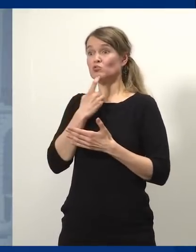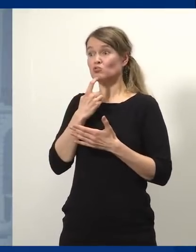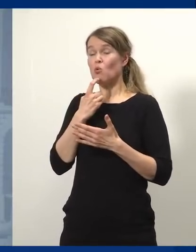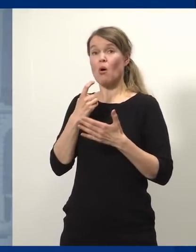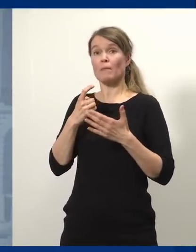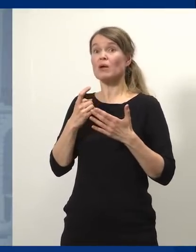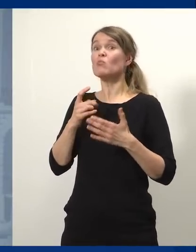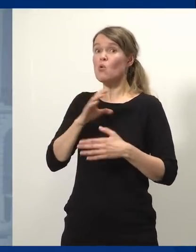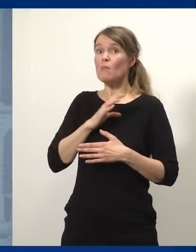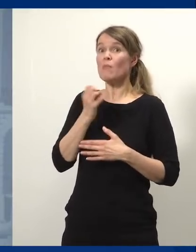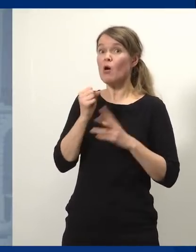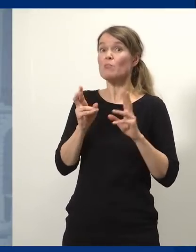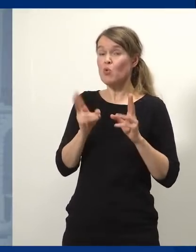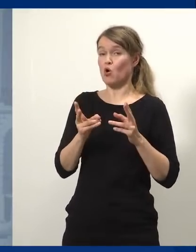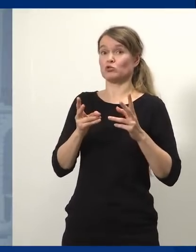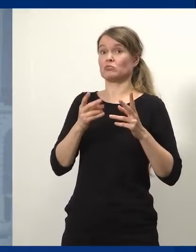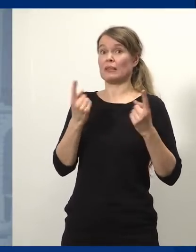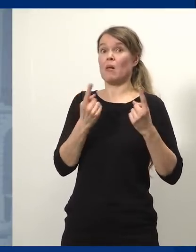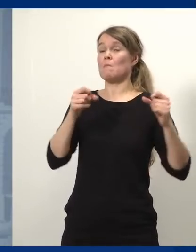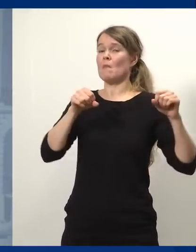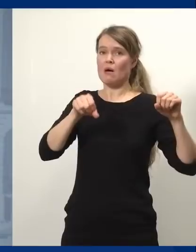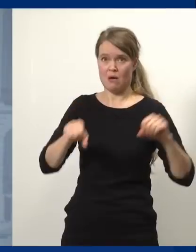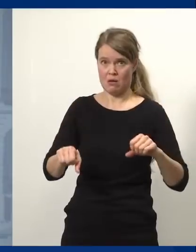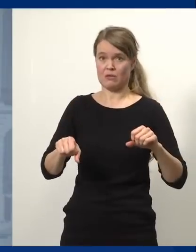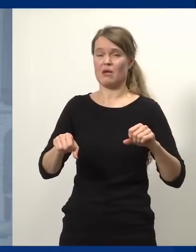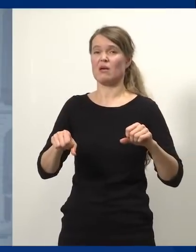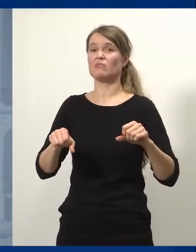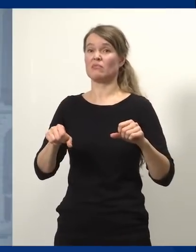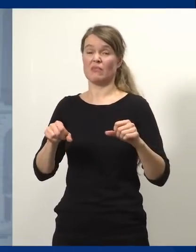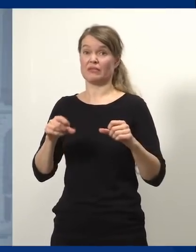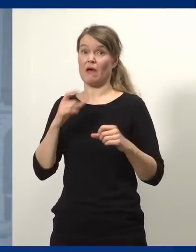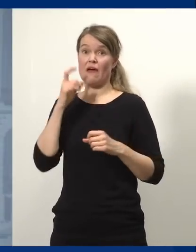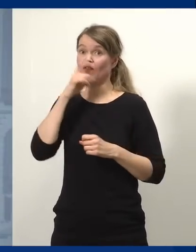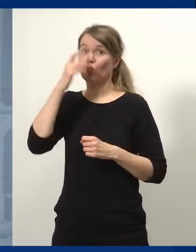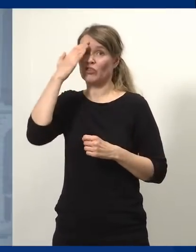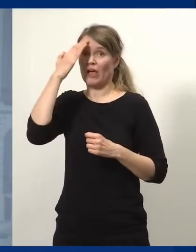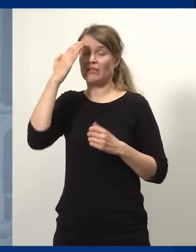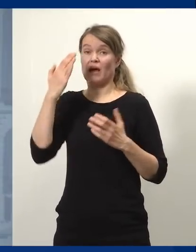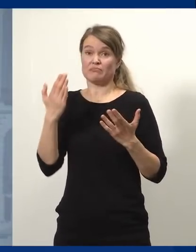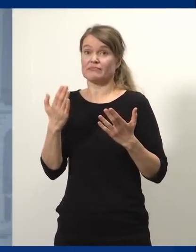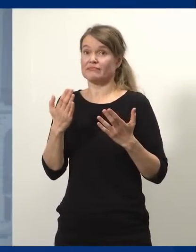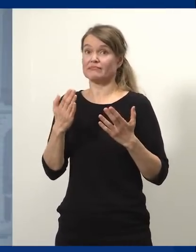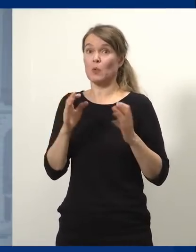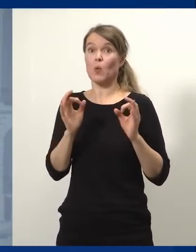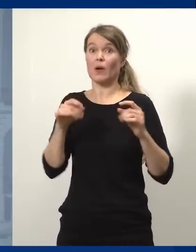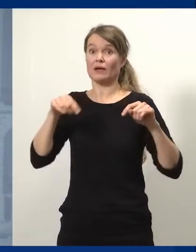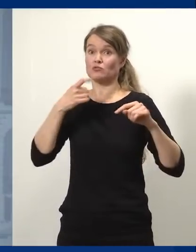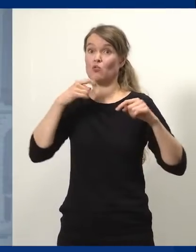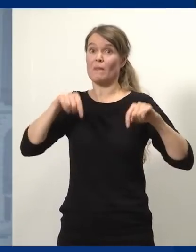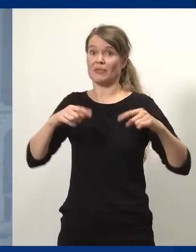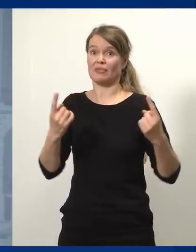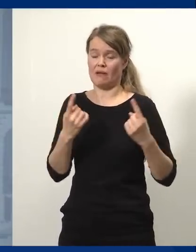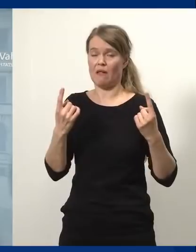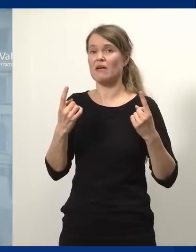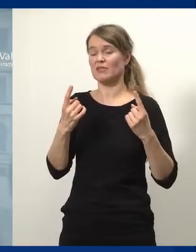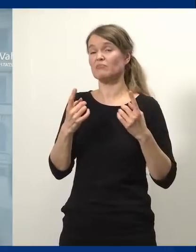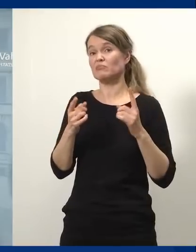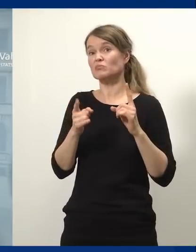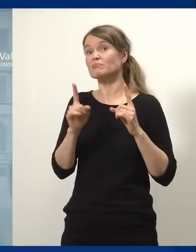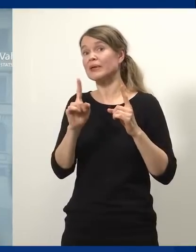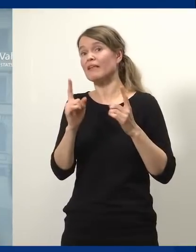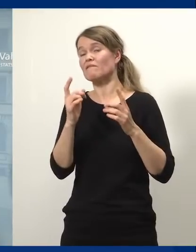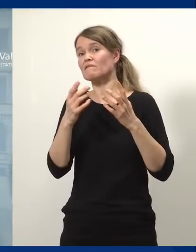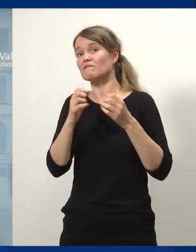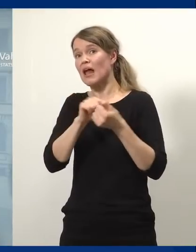hallinnassa, vaikka me emme ottaisi niitä välineitä käyttöön, jota pitäisi siinä tilanteessa ottaa käyttöön.